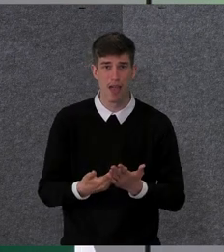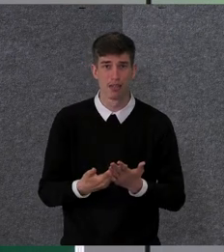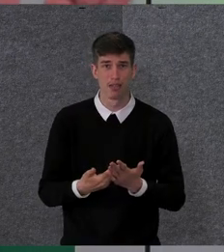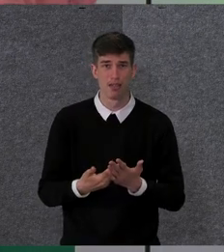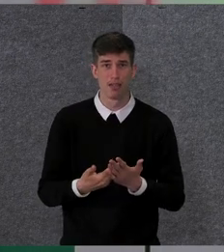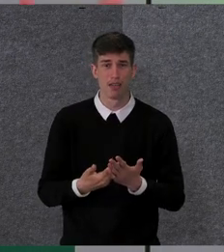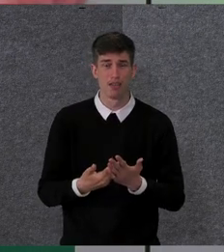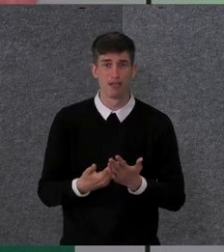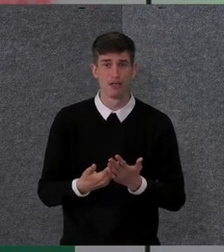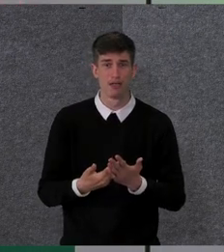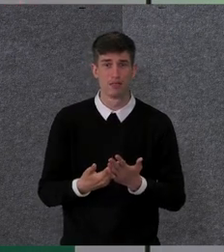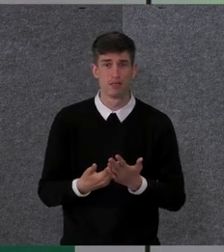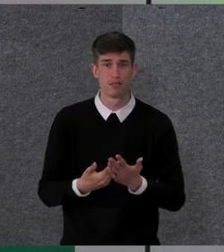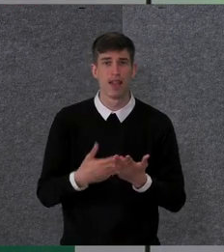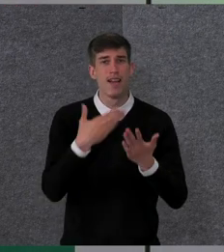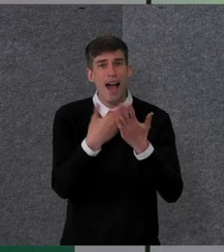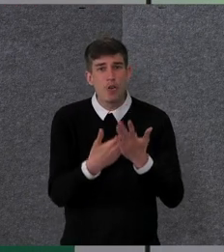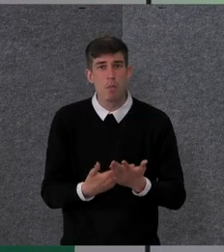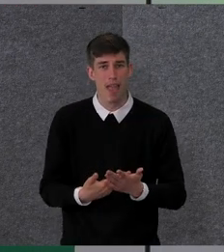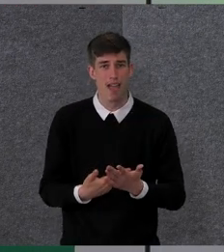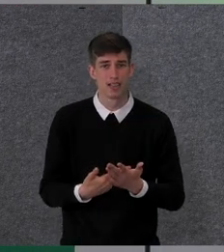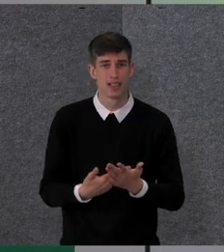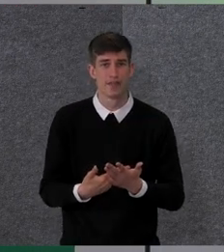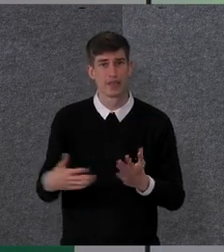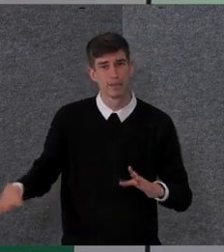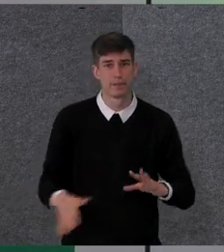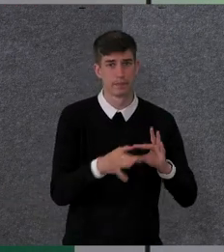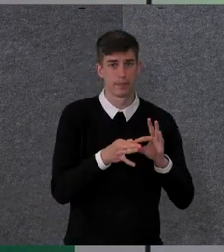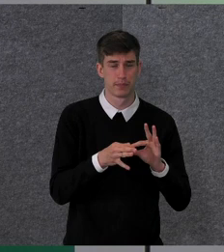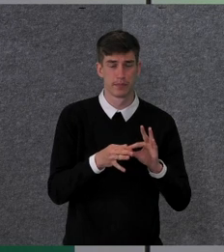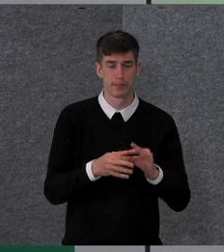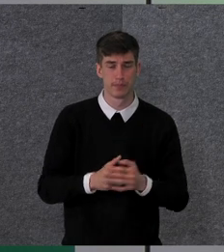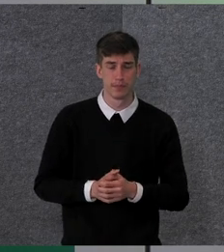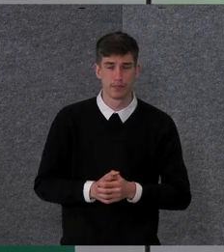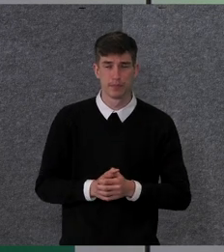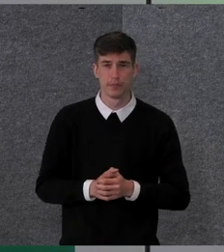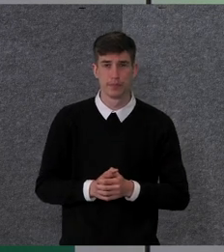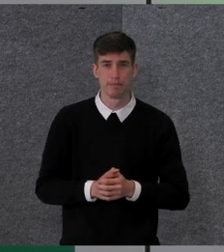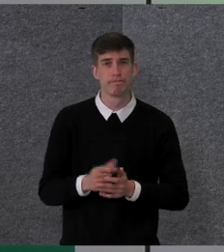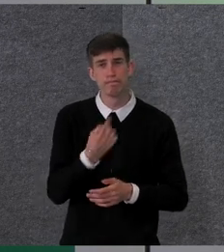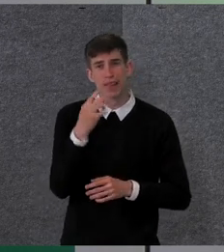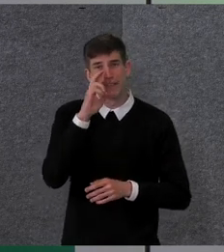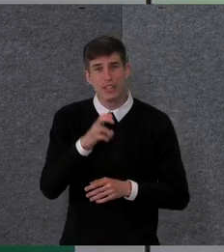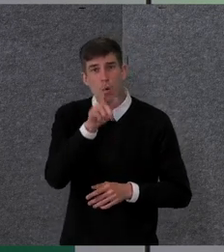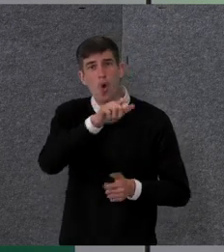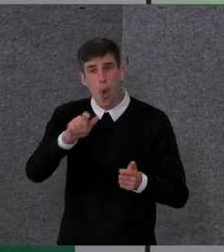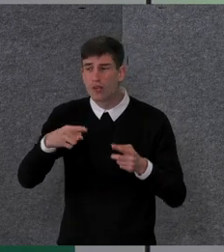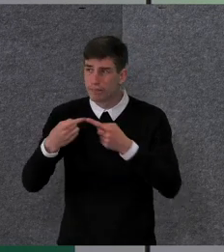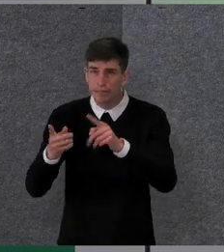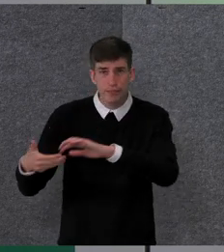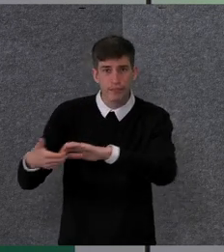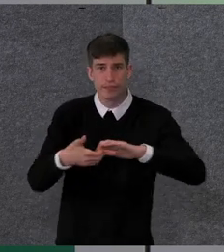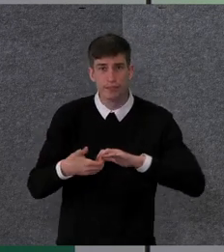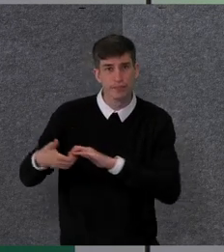oder Sachverhalte, die können argumentativ immer mit Seiteneffekten berührt werden. Also man muss eigentlich versuchen, alle Leute mitzunehmen,